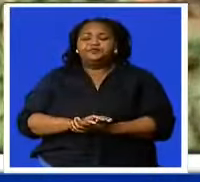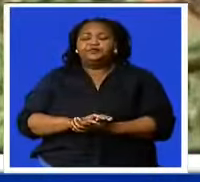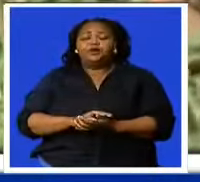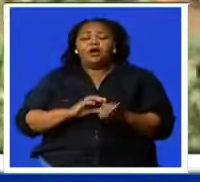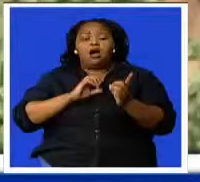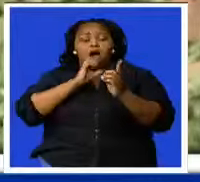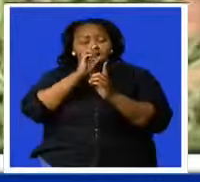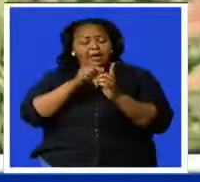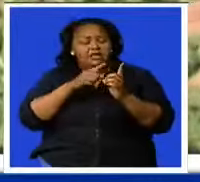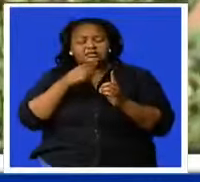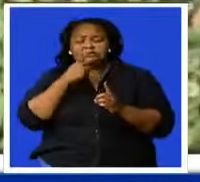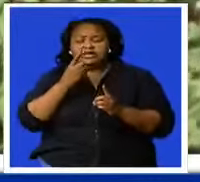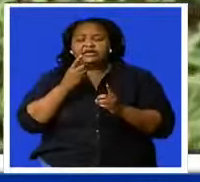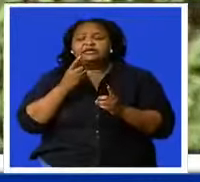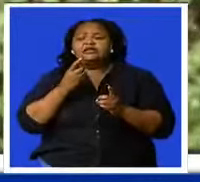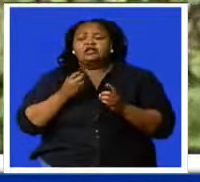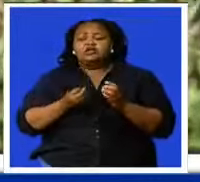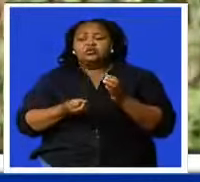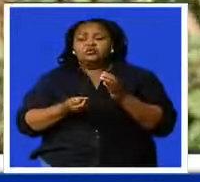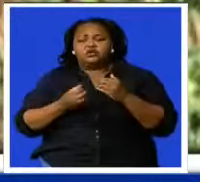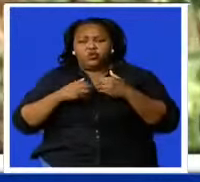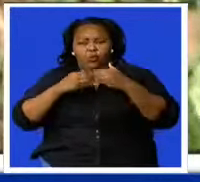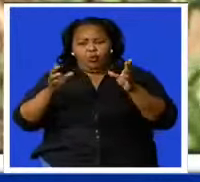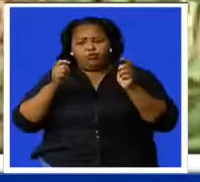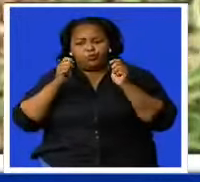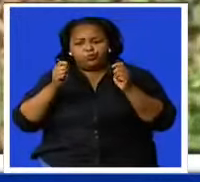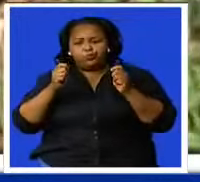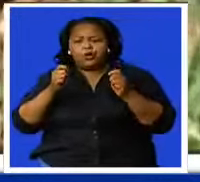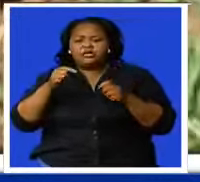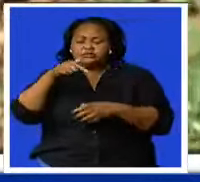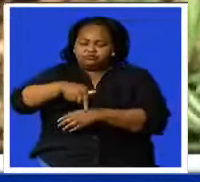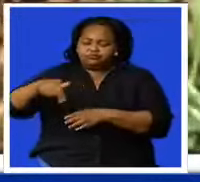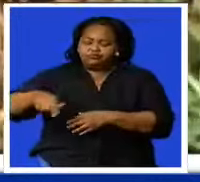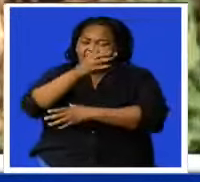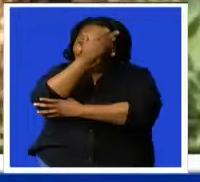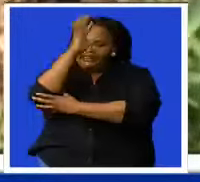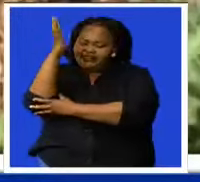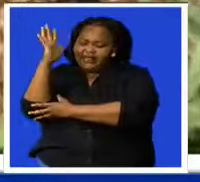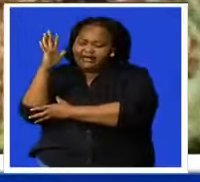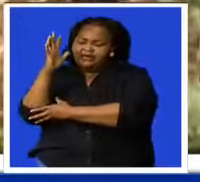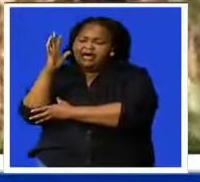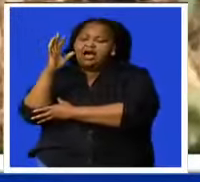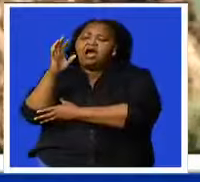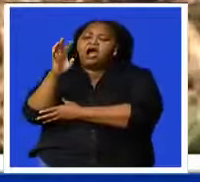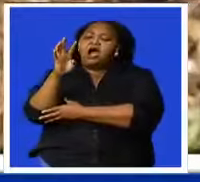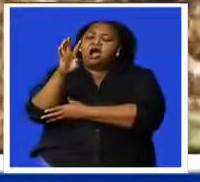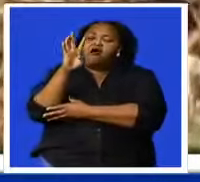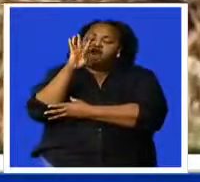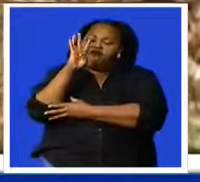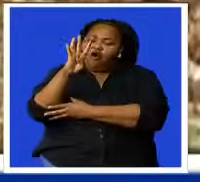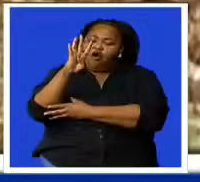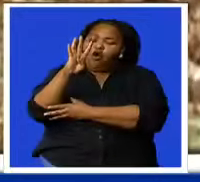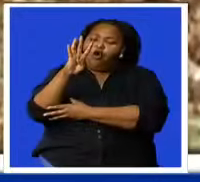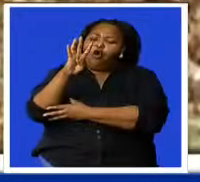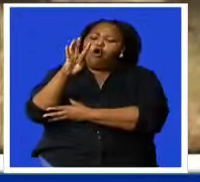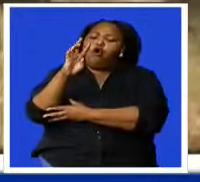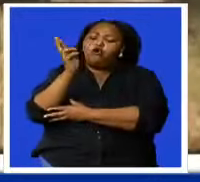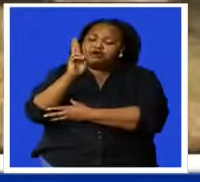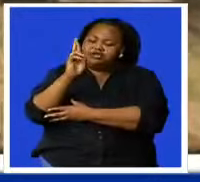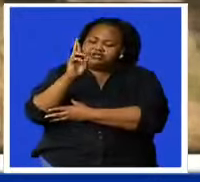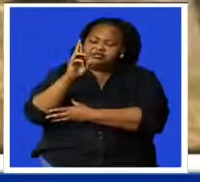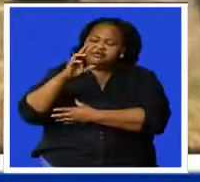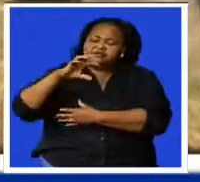lomkhankaso wasungulwa sebahlanyele tihlahla kutotonke tigothi delive nekuthi bayethemba ukuthi batalifeza liphupho labo lokuthi